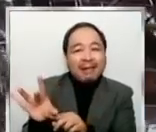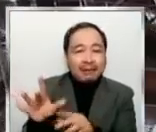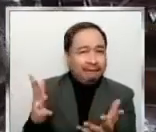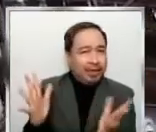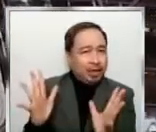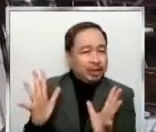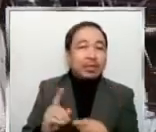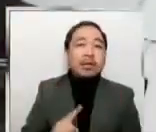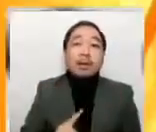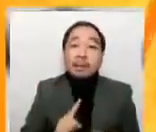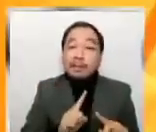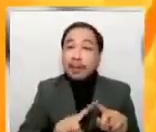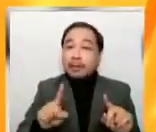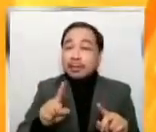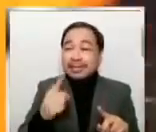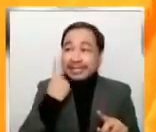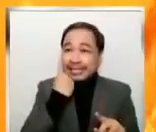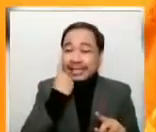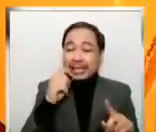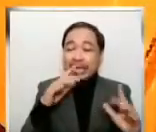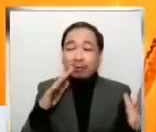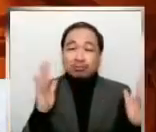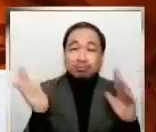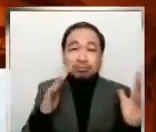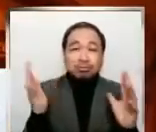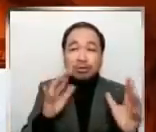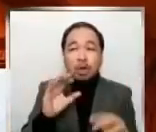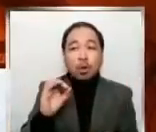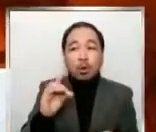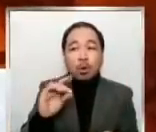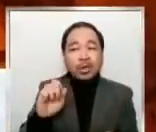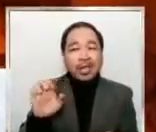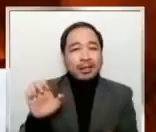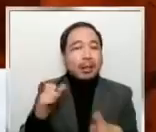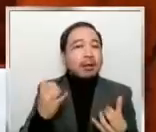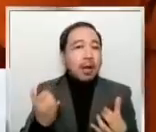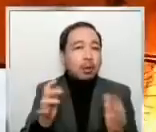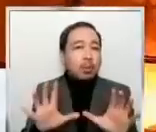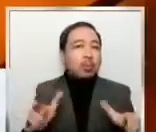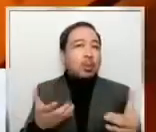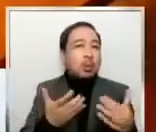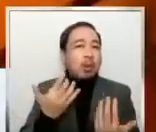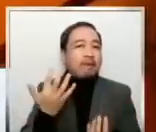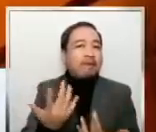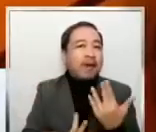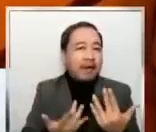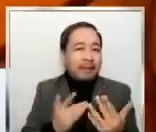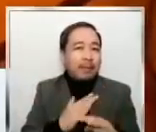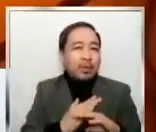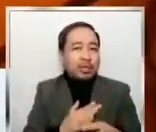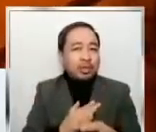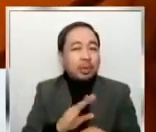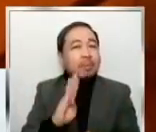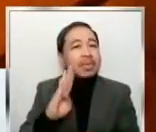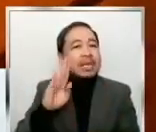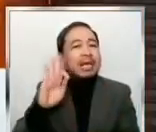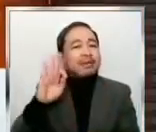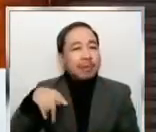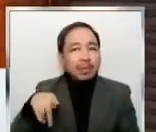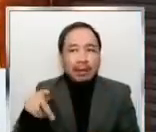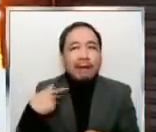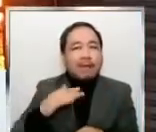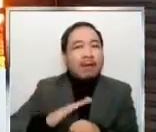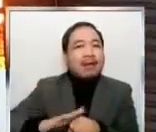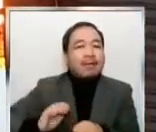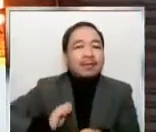iniwan ng Bagyong Odette, tiniyak ng Bureau of Fire Protection na sapat ang mga tauhan ito para tumugon sakaling magkasunog sa